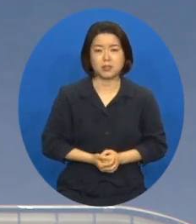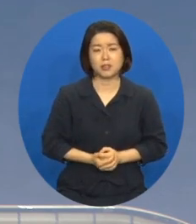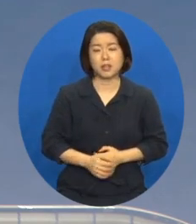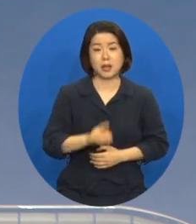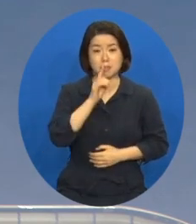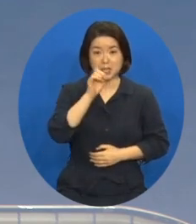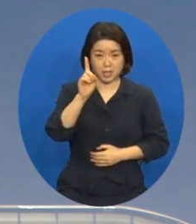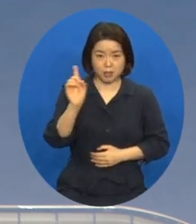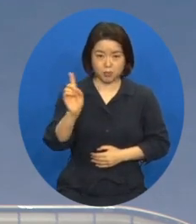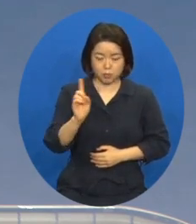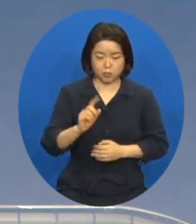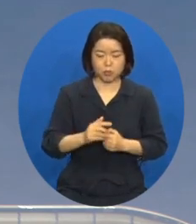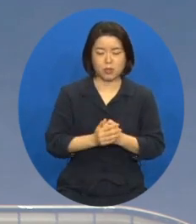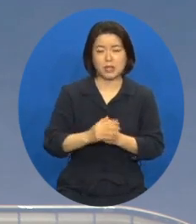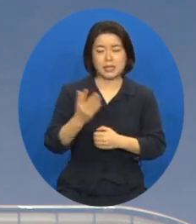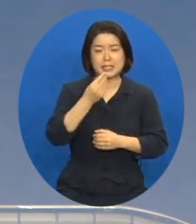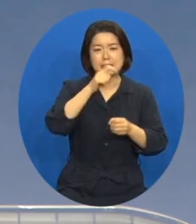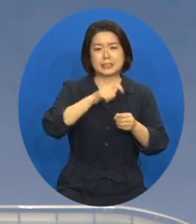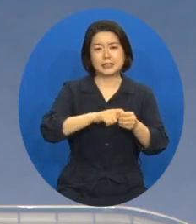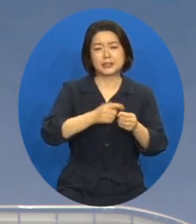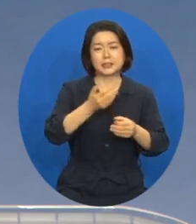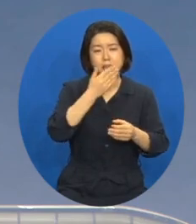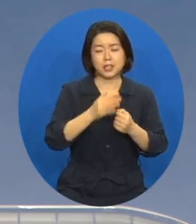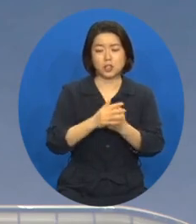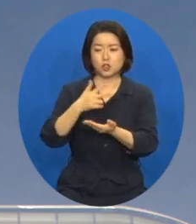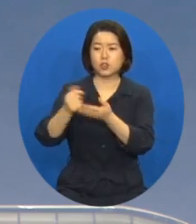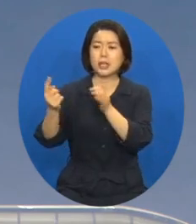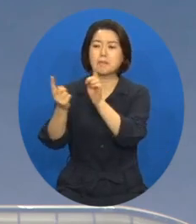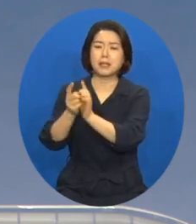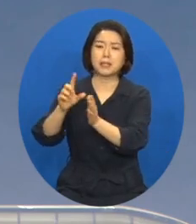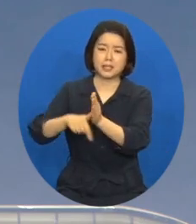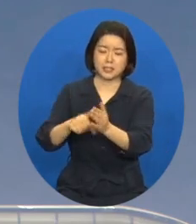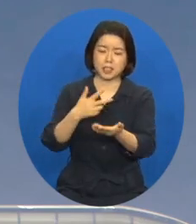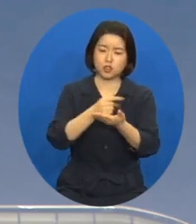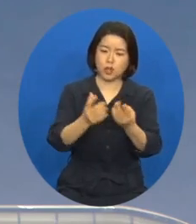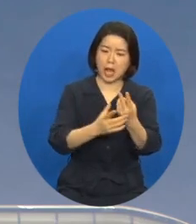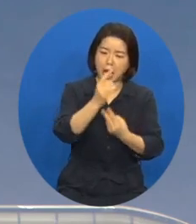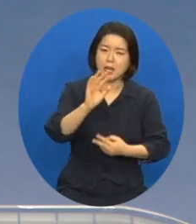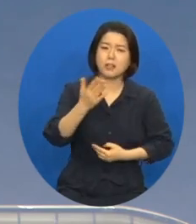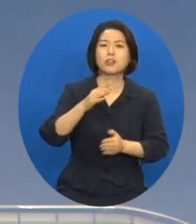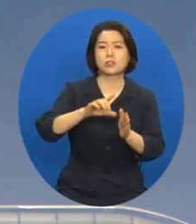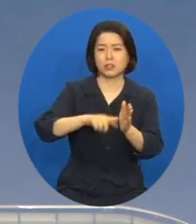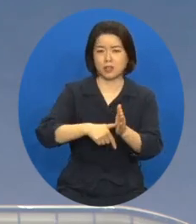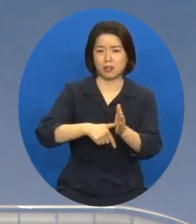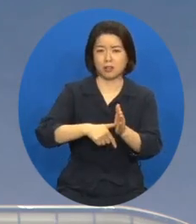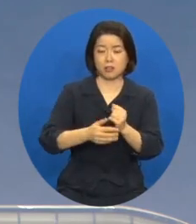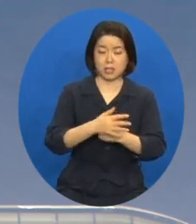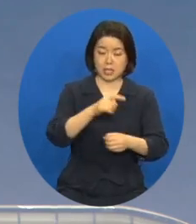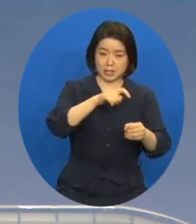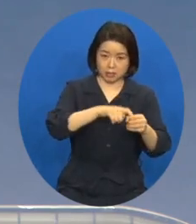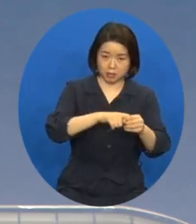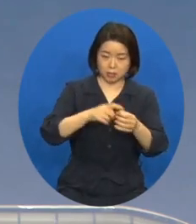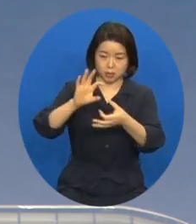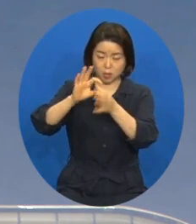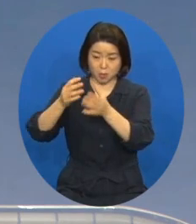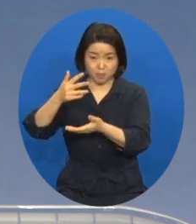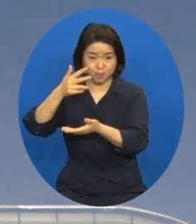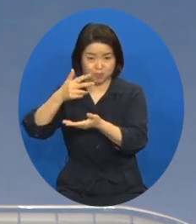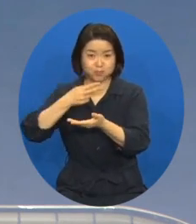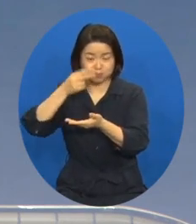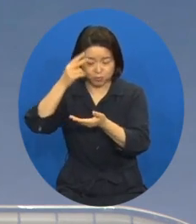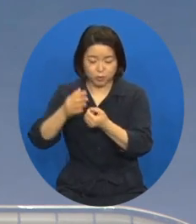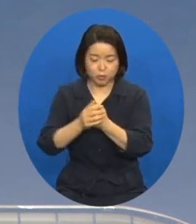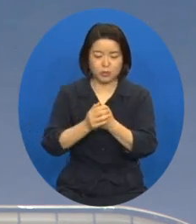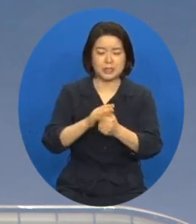한마디로 성찬은 주님과 만나는 시간이요, 주님과 하나 되는 시간이라는 겁니다. 떡과 포도주는 진짜 주님의